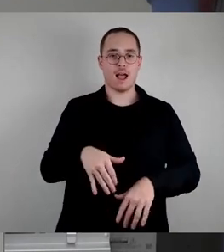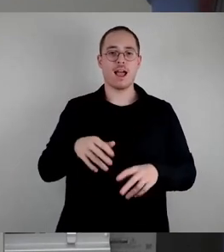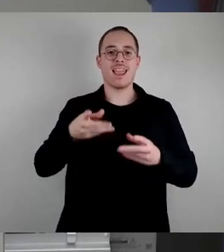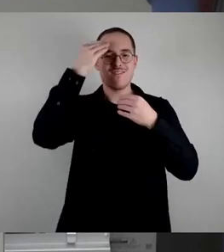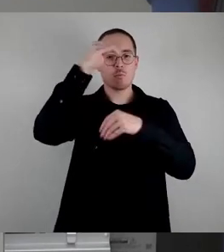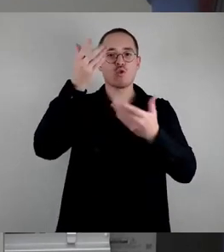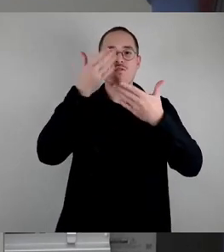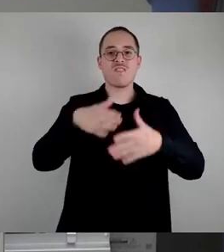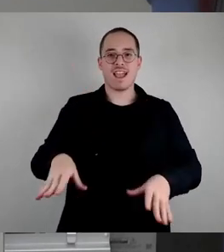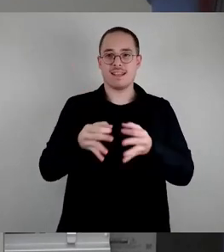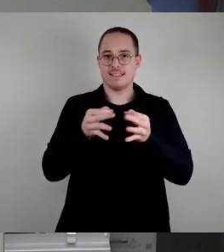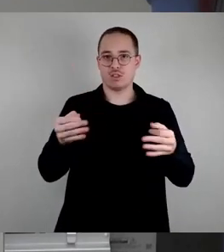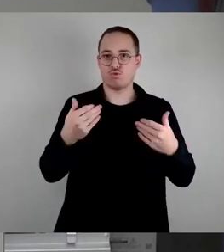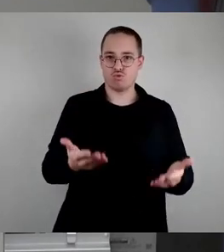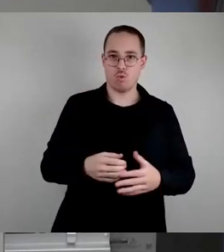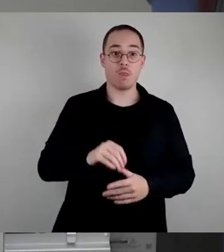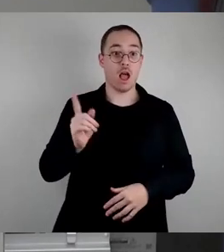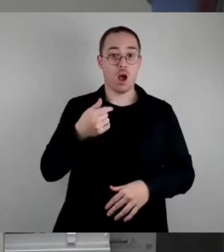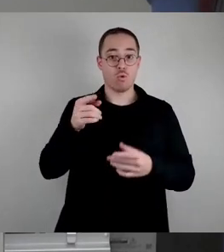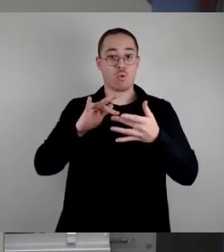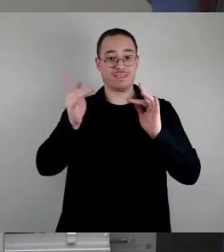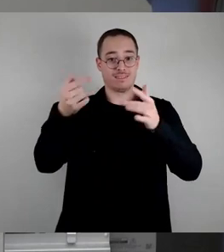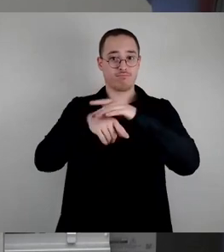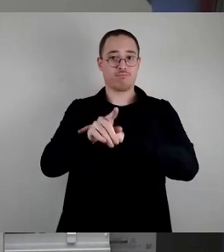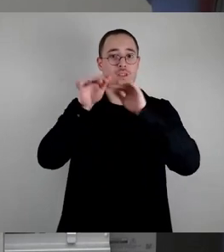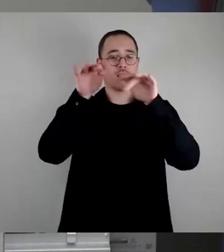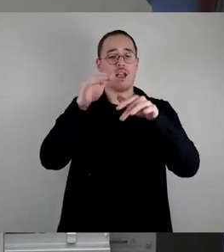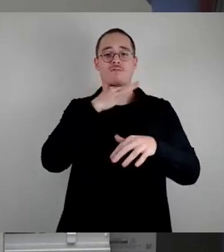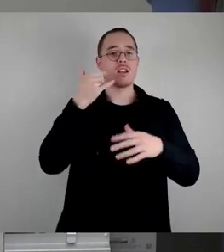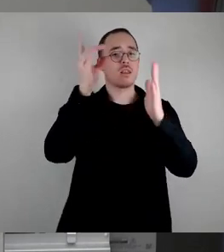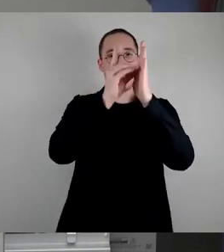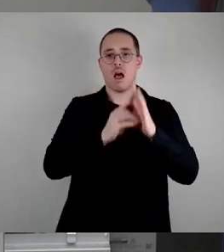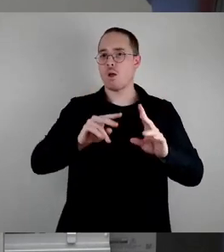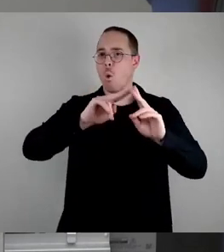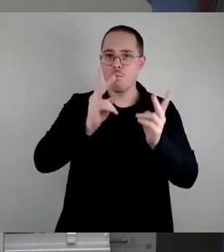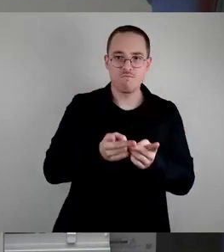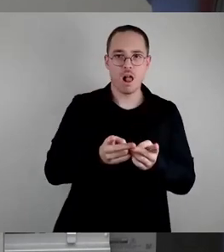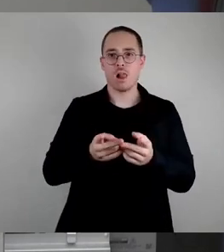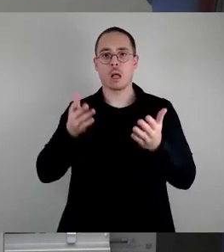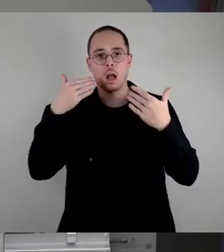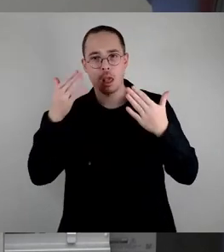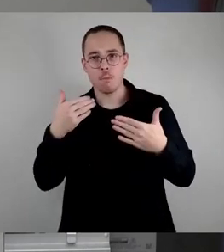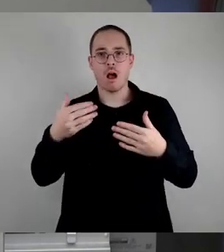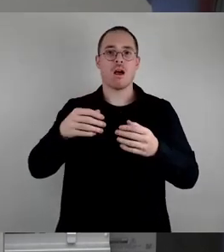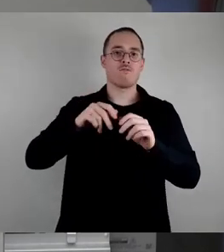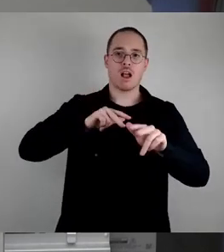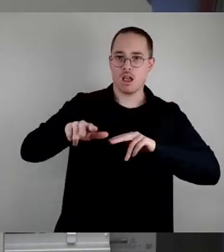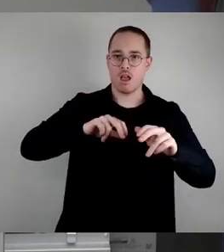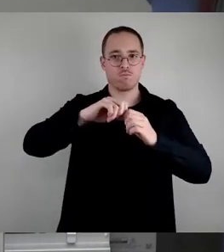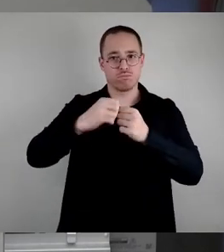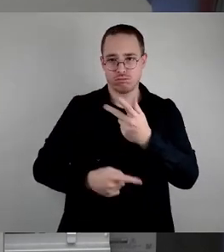Daten, Umwelt, Klima, Verkehr und so weiter zur Verfügung gestellt werden. Seit 2022 gibt es nun